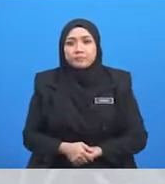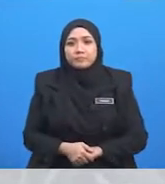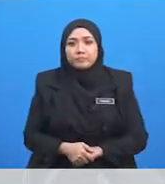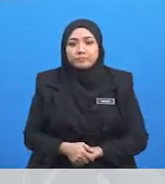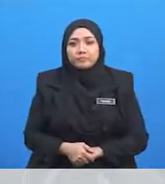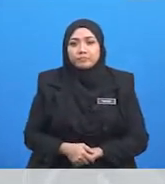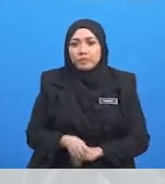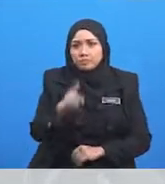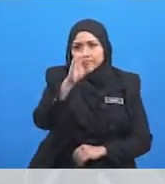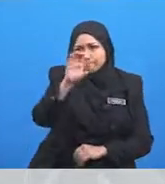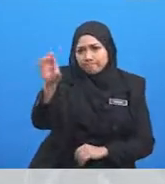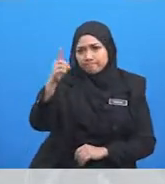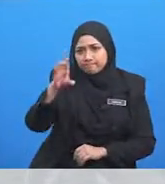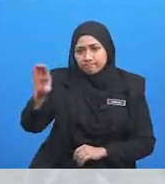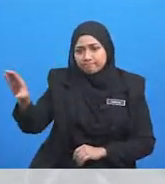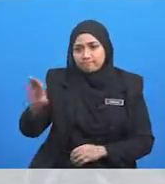Suatu senja,